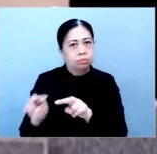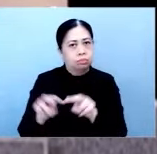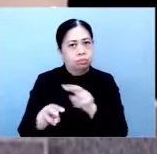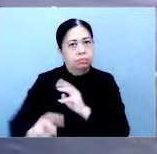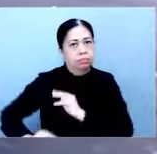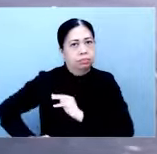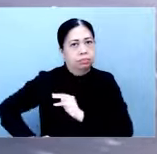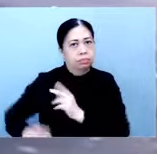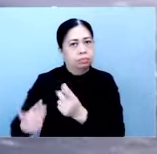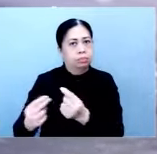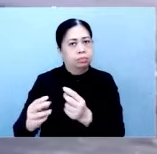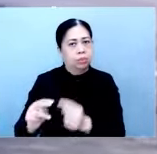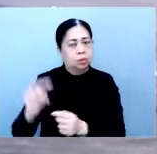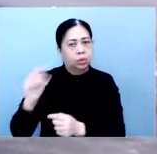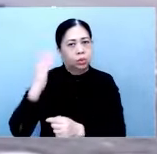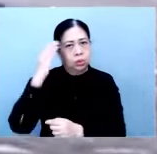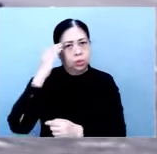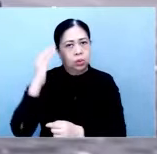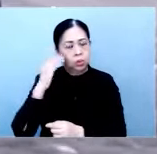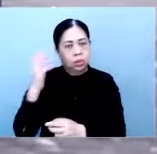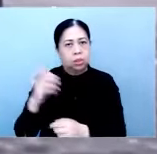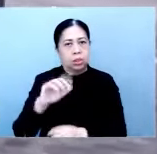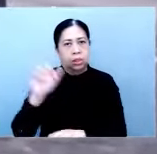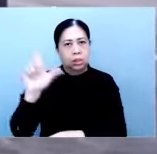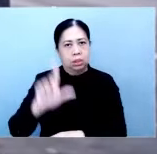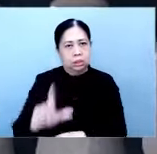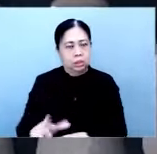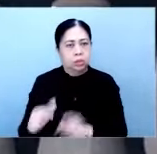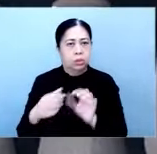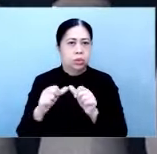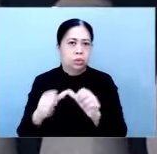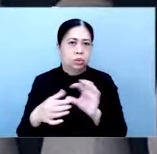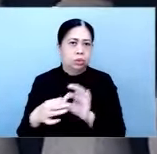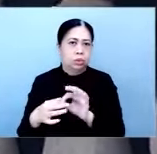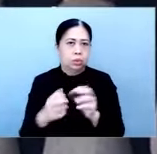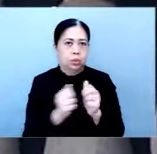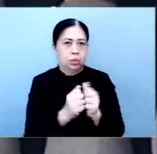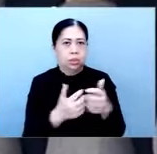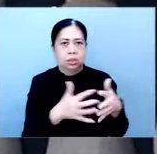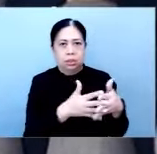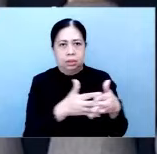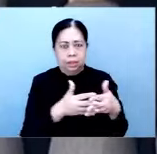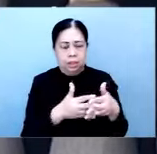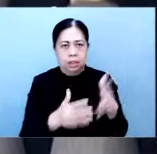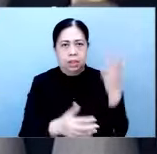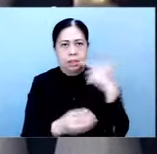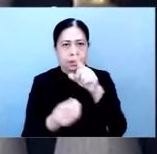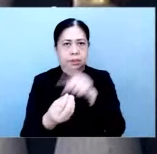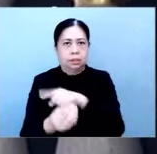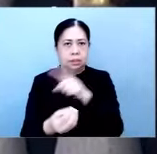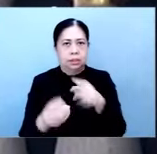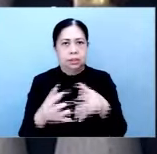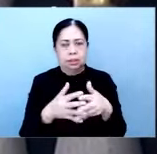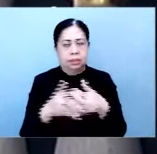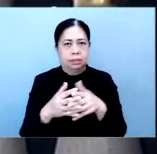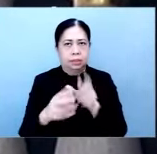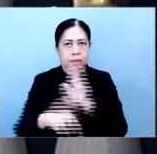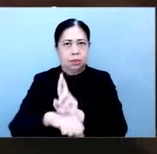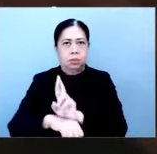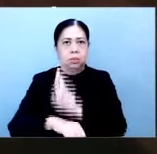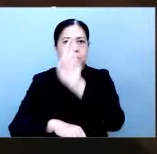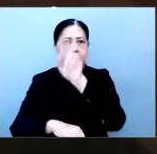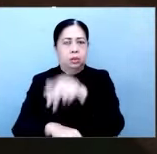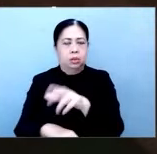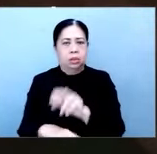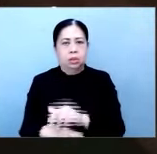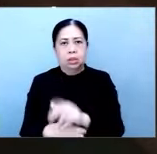military activity ng North Korea. Patuloy din ang kanilang kooperasyon sa Amerika. Dati nang kinundina ng Amerika ang missile launch ng